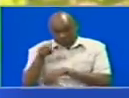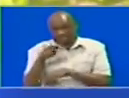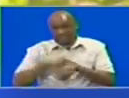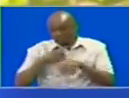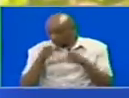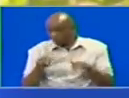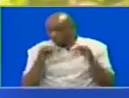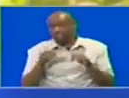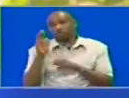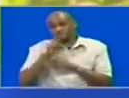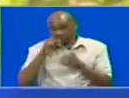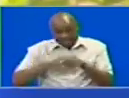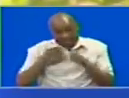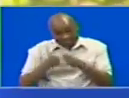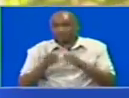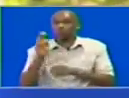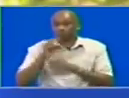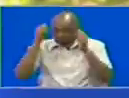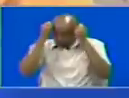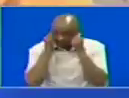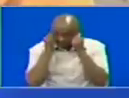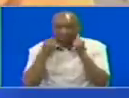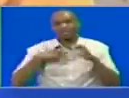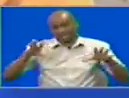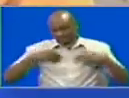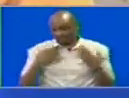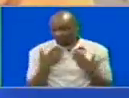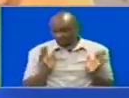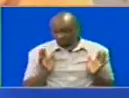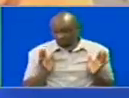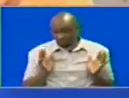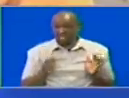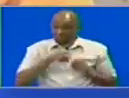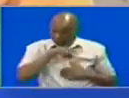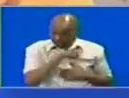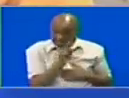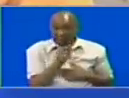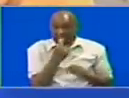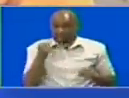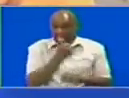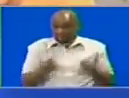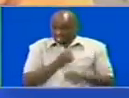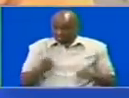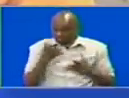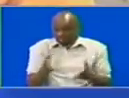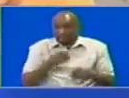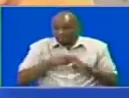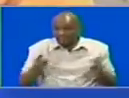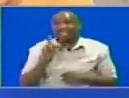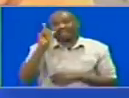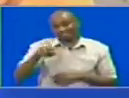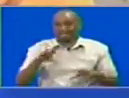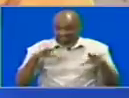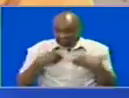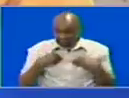ngono tumie nini? Kondomu. Nilikubali. Yeye alikuwa mgumu kidogo lakini alikuja akakubali